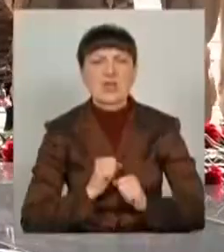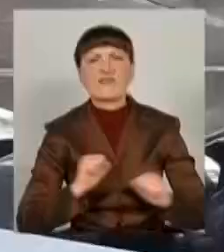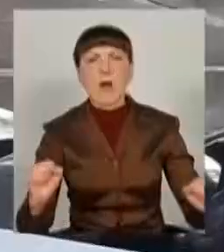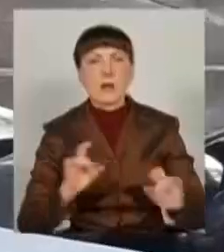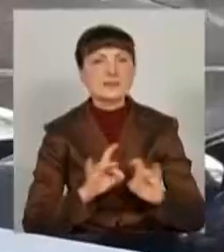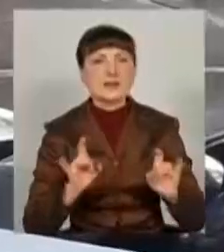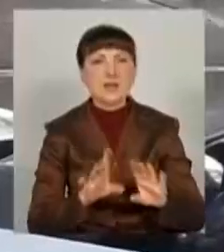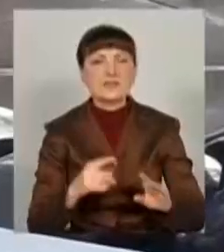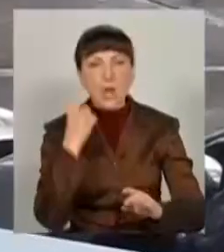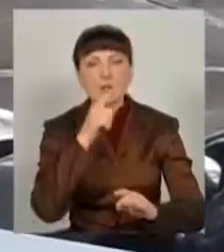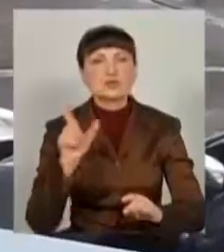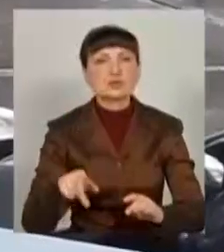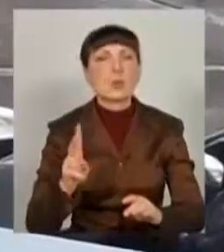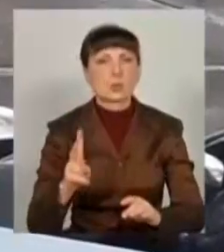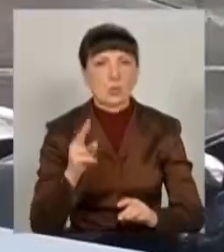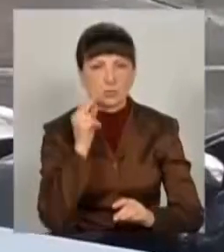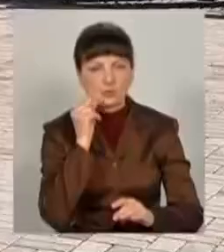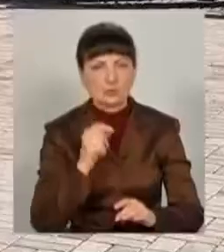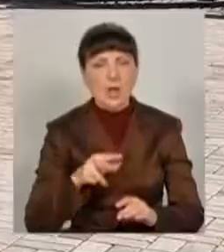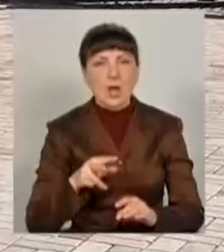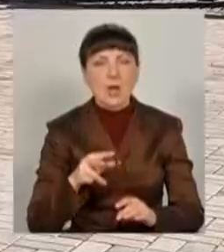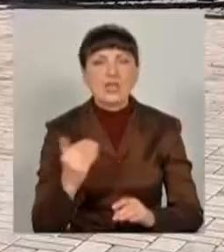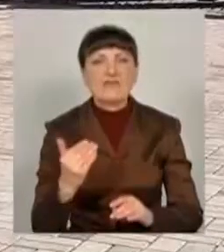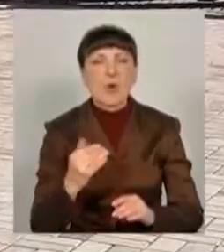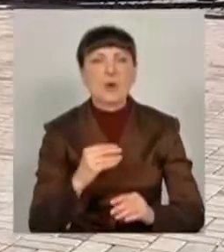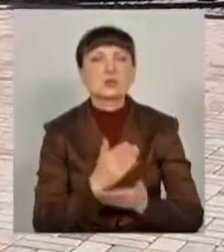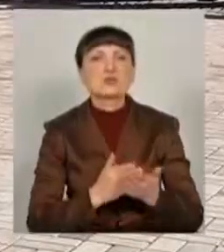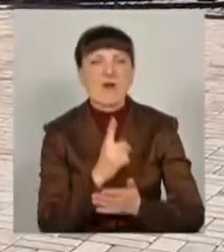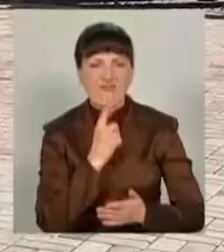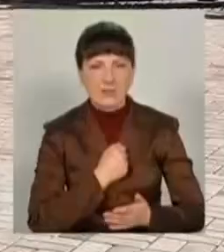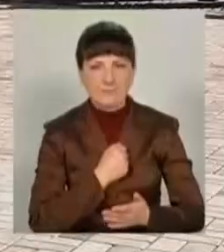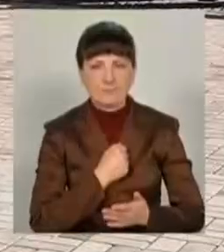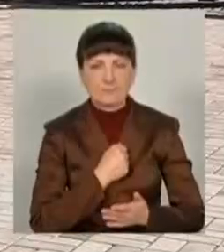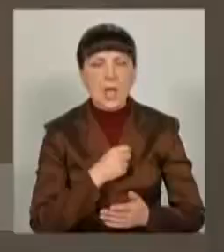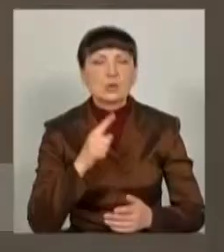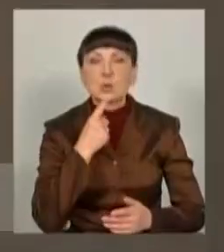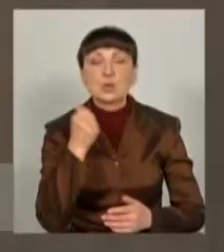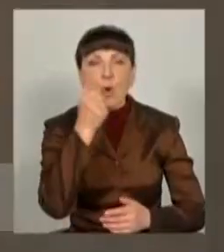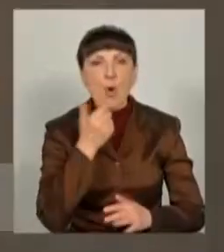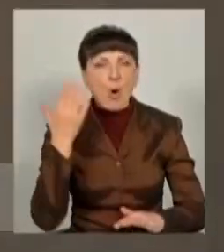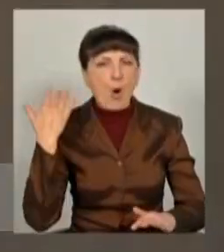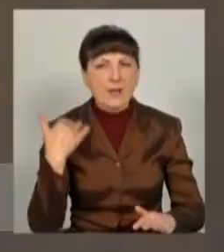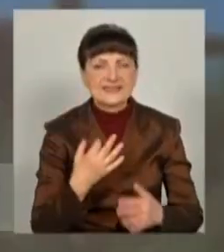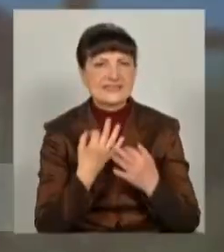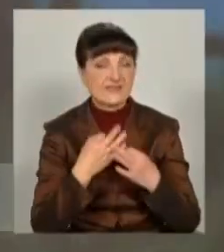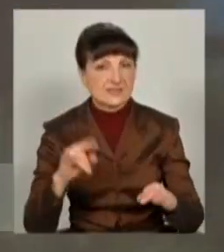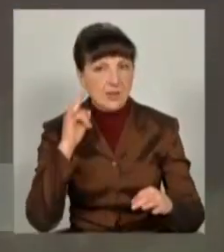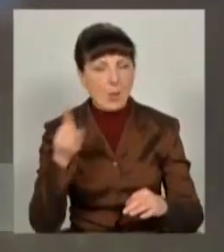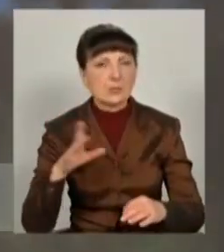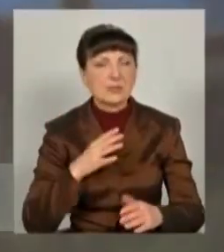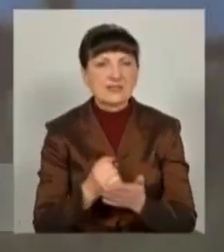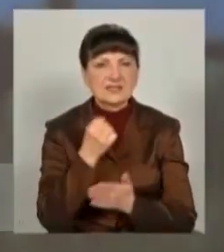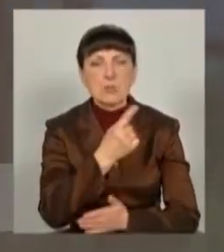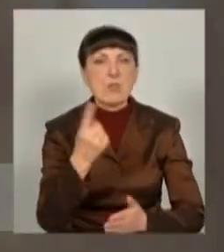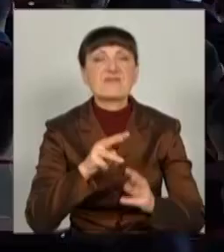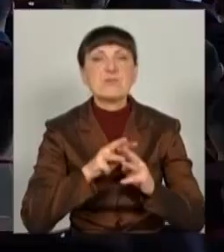о становлении личности Сагадата Нурмагомедова и его службе в армии. Напомню, в трудные годы становления независимости он был назначен